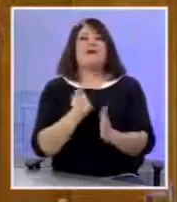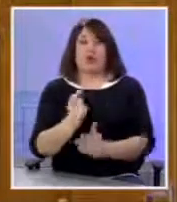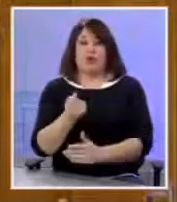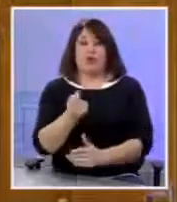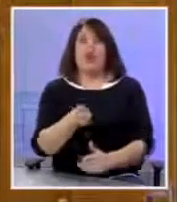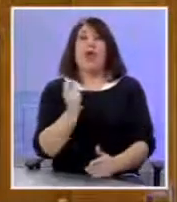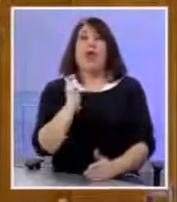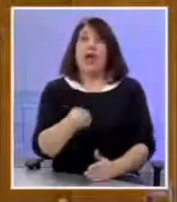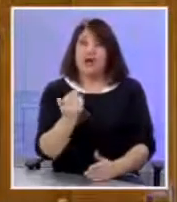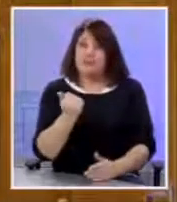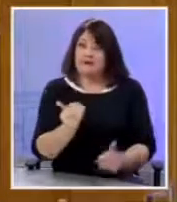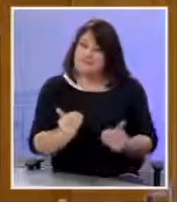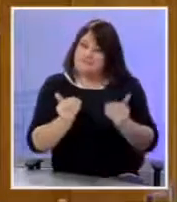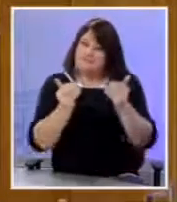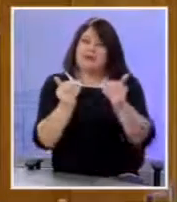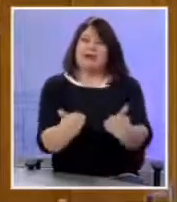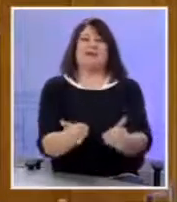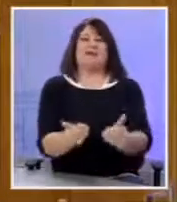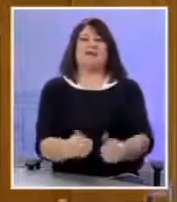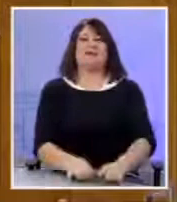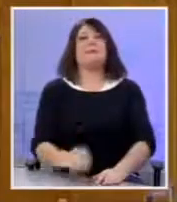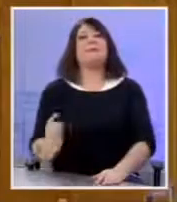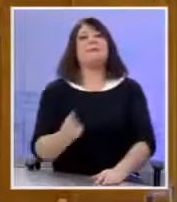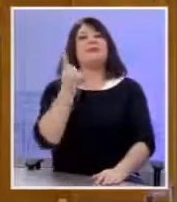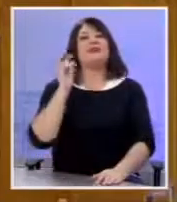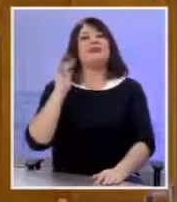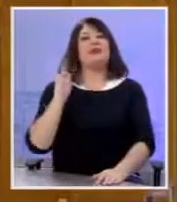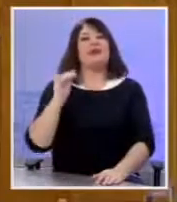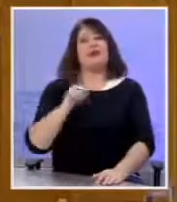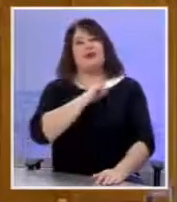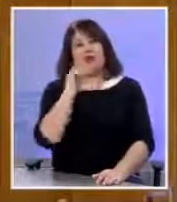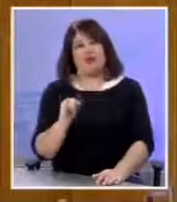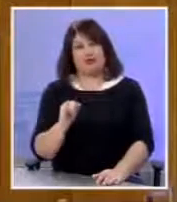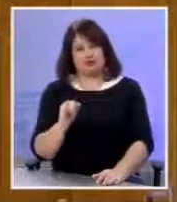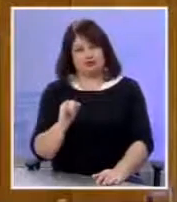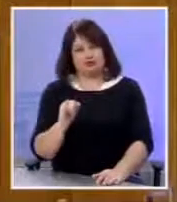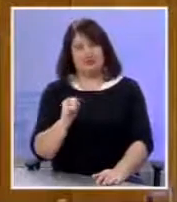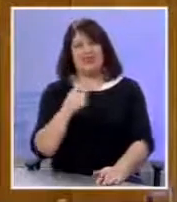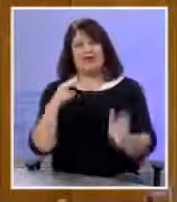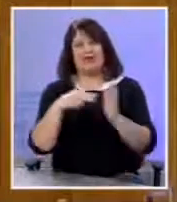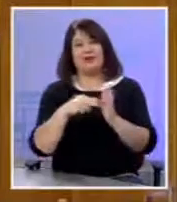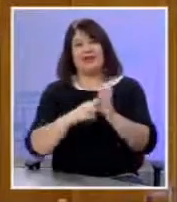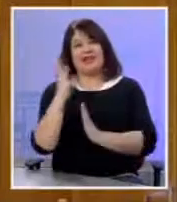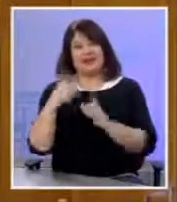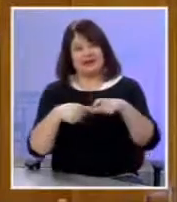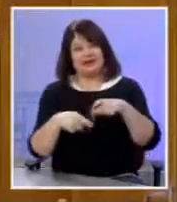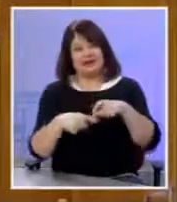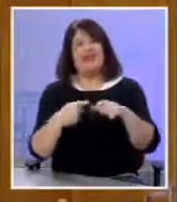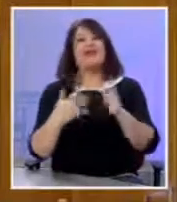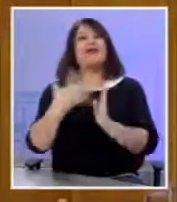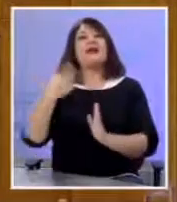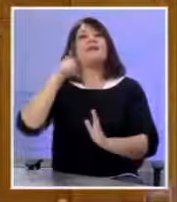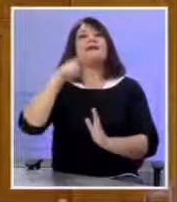φορολογούμενου. Από 1/7/16 ως και 31/12/17 ισχύει παράταση 15 ημερών